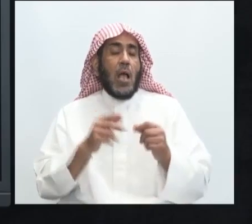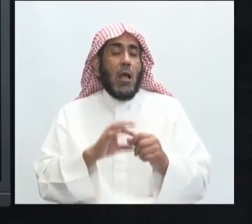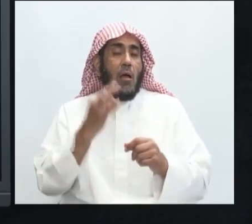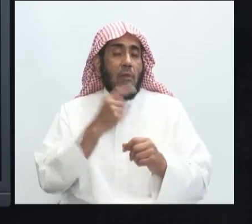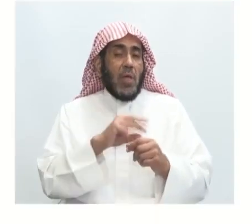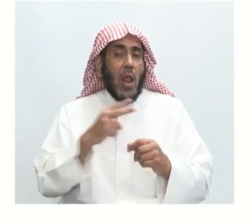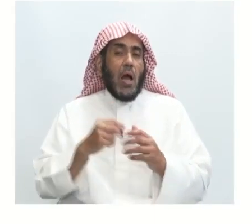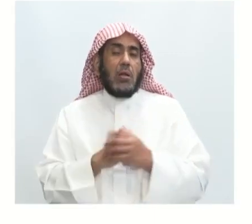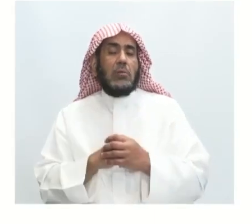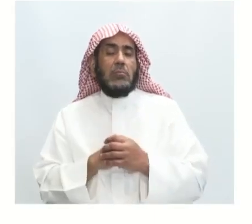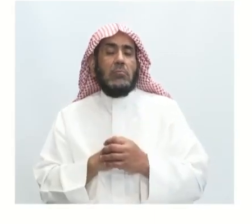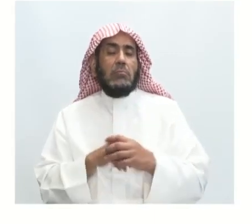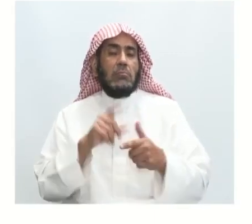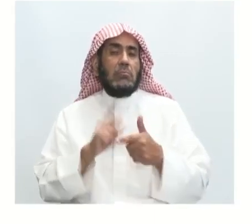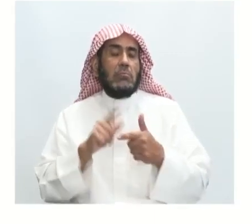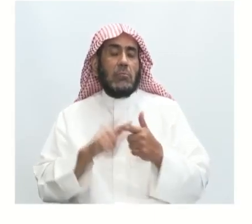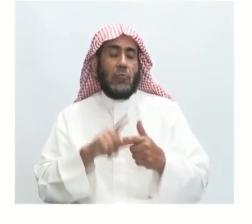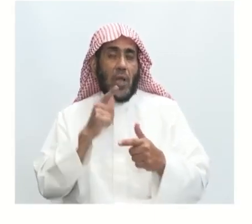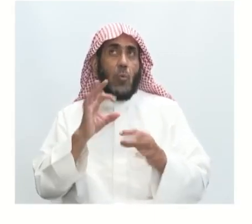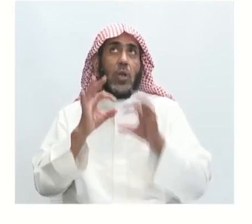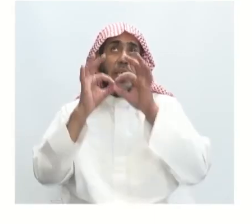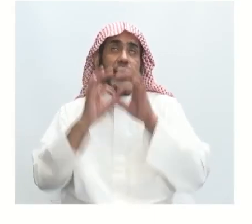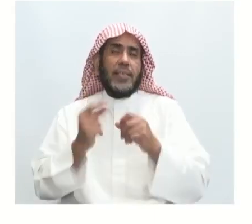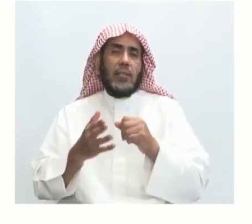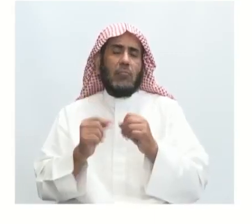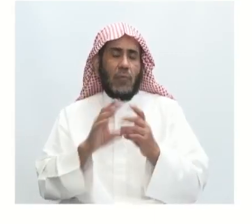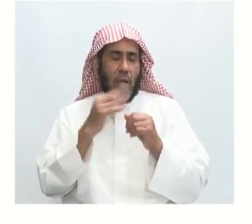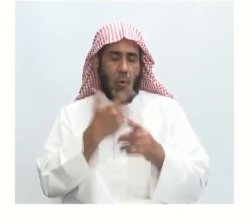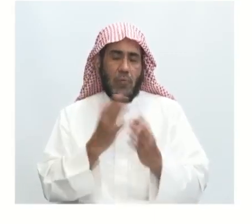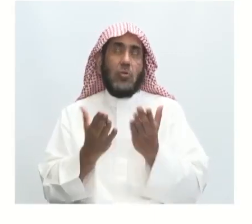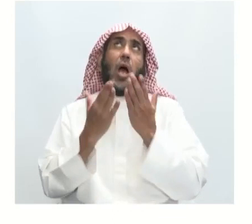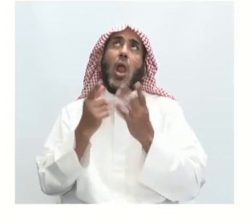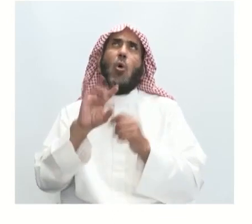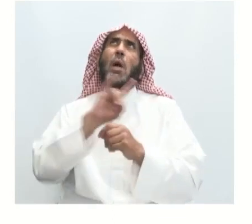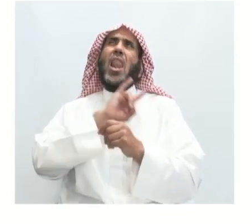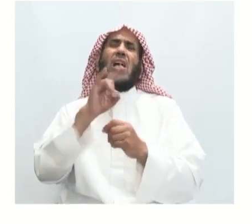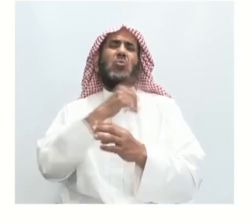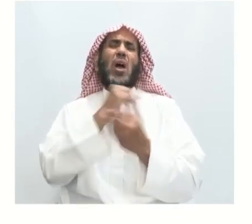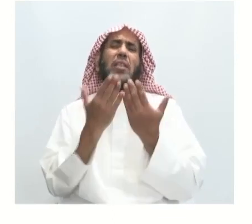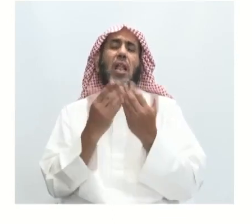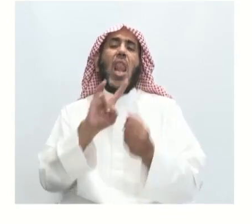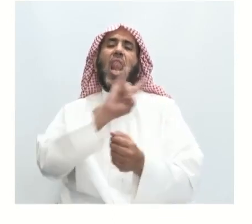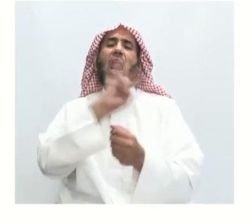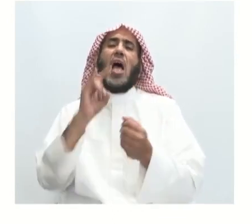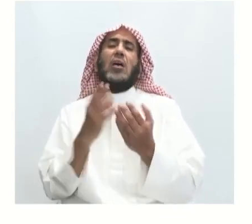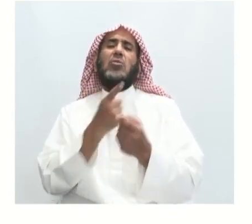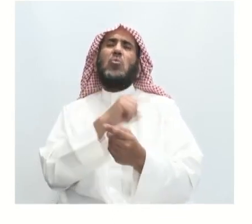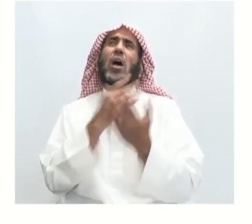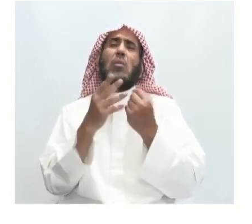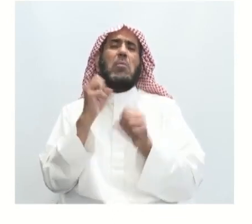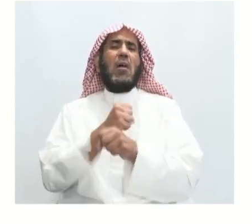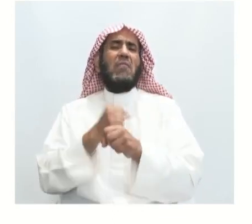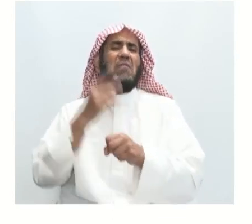المثال اخر او في المثالين اخرين هم في قوله تعالى او في قول عفوا في قولنا في الدعاء اللهم لا تؤاخذنا لا تؤاخذنا بما فعل